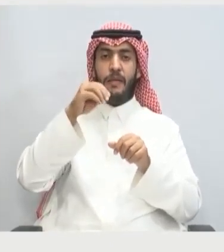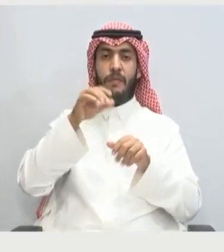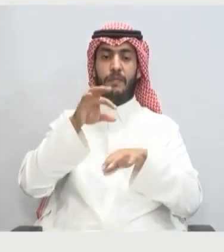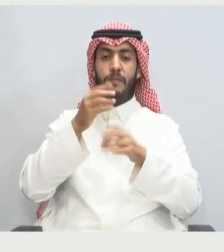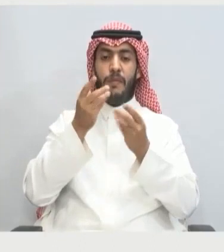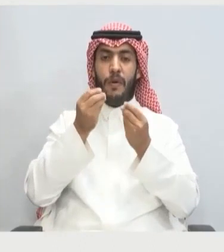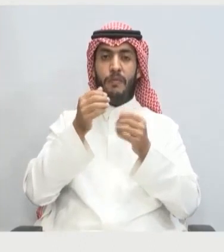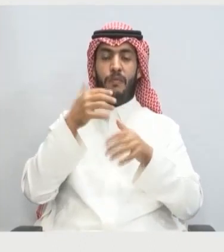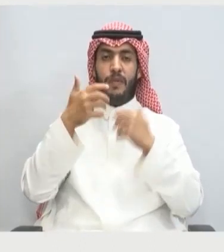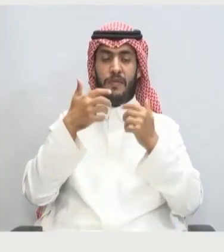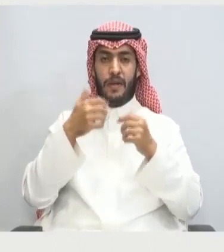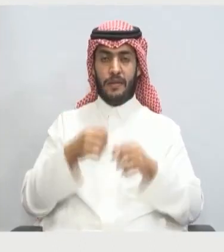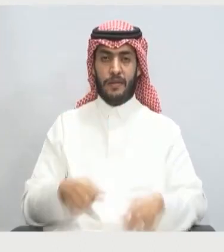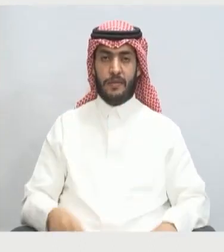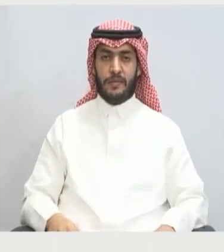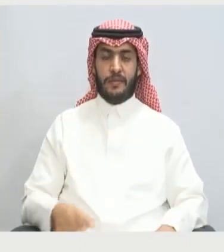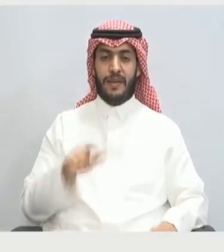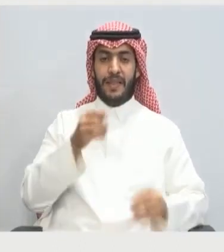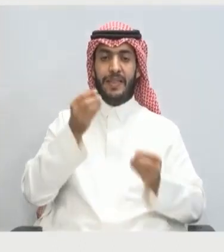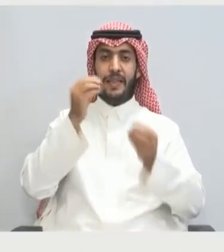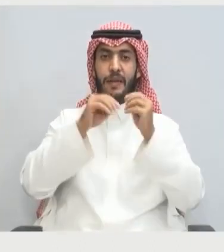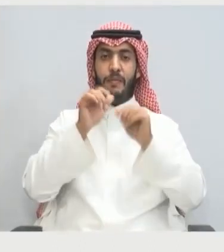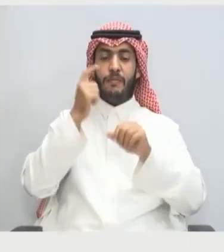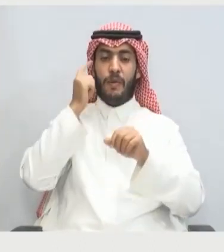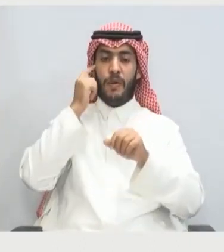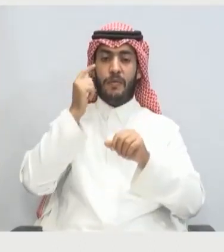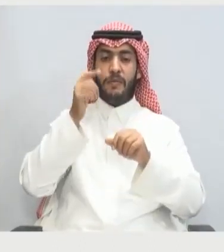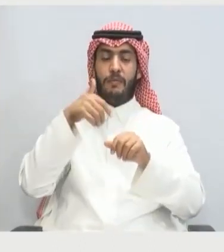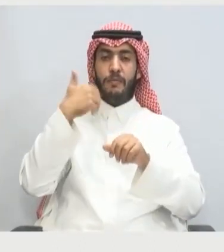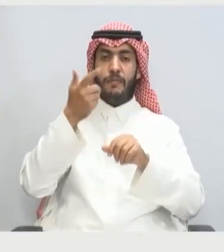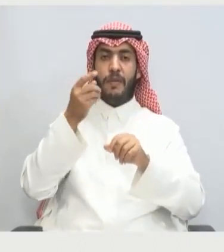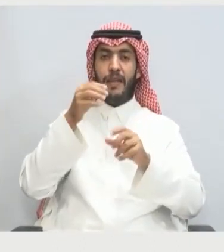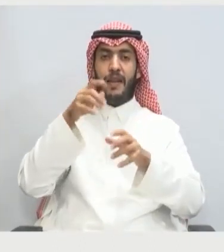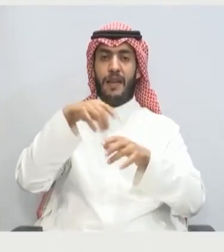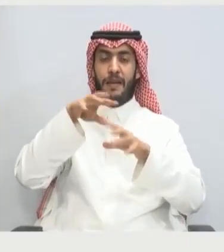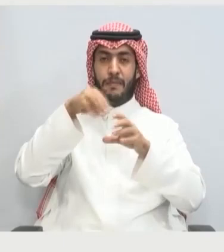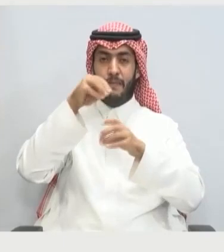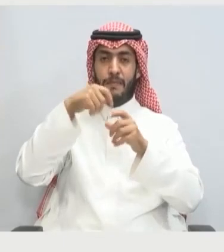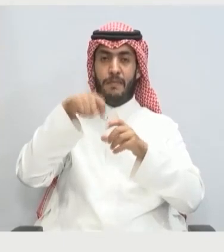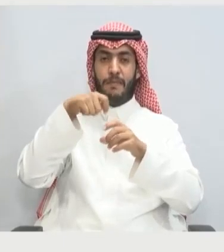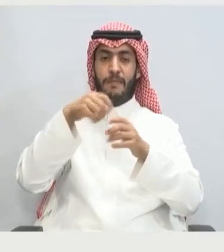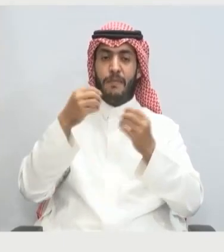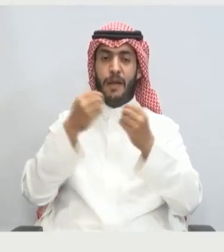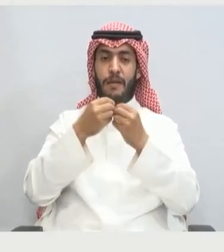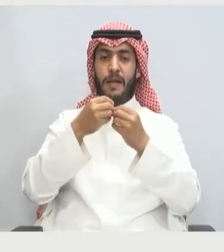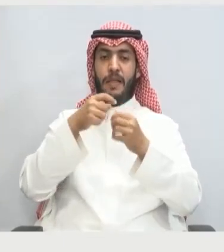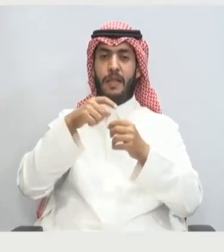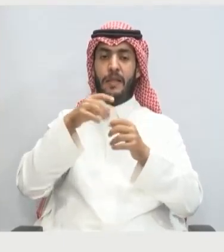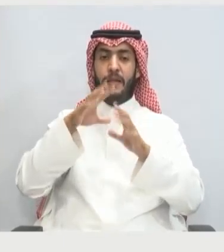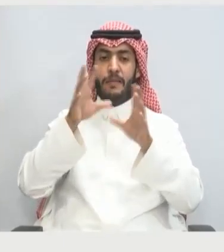مواد متفاعله ذات التراكيز المعروفه ثم بعد ذلك خلطها ببعضها